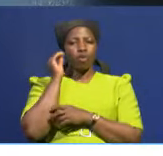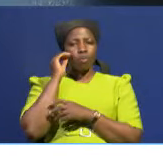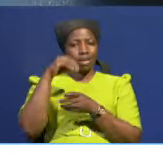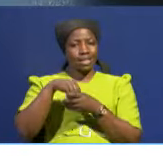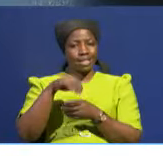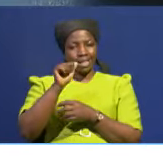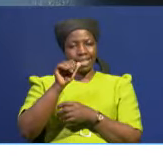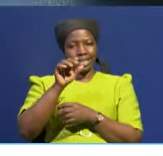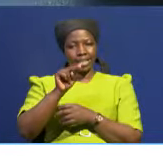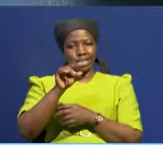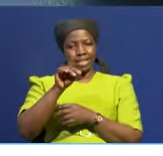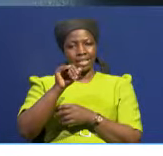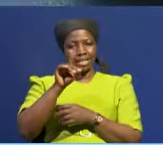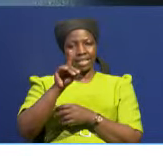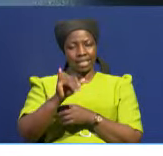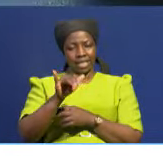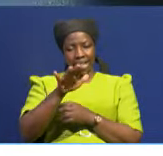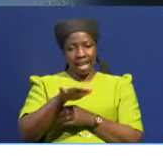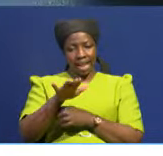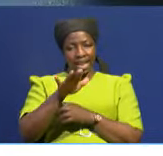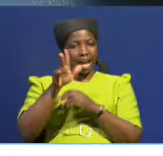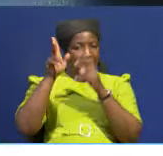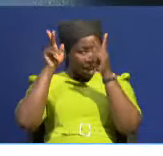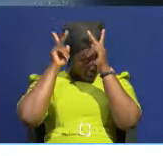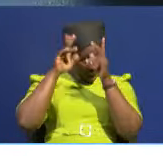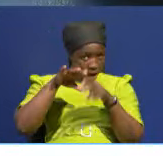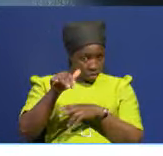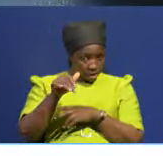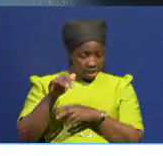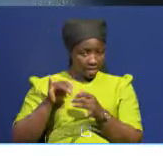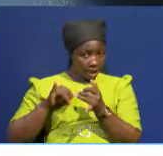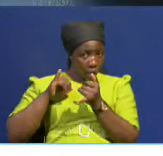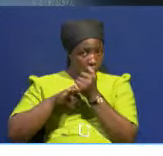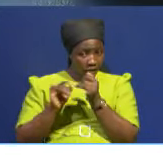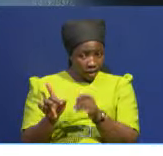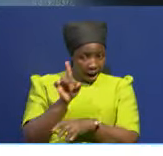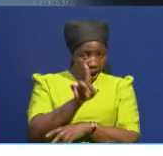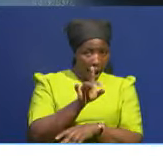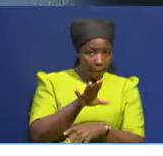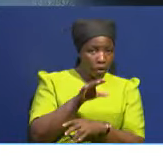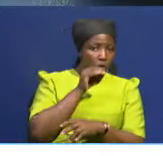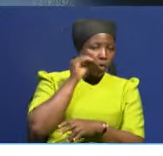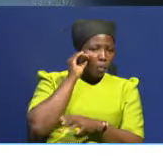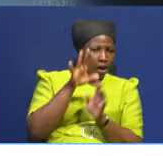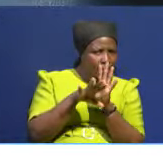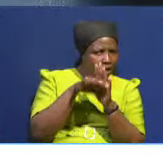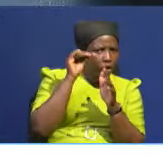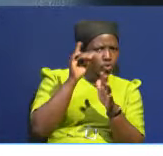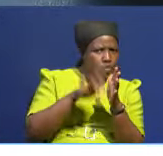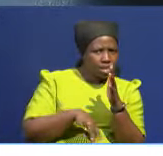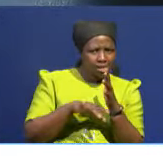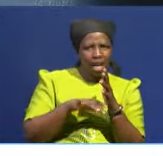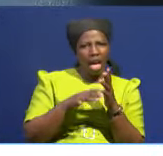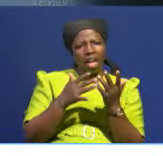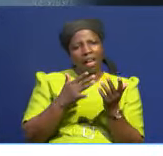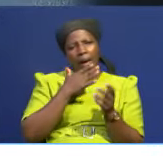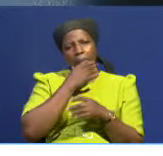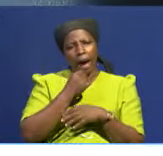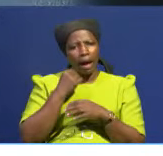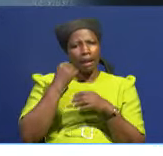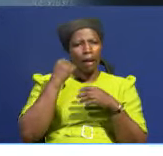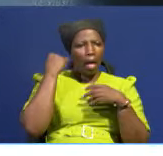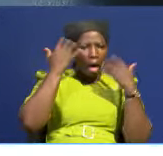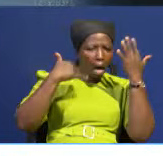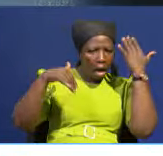Kulingana na ripoti, mke wa Ayiego alifika nyumbani na kumpata akiwa amepoteza fahamu na mara moja akawaarifu maafisa wa polisi